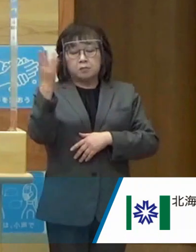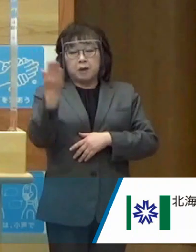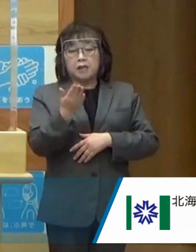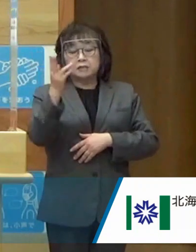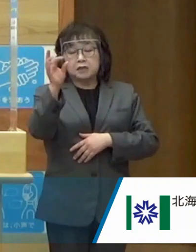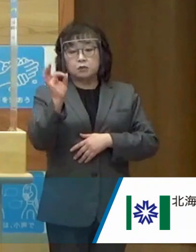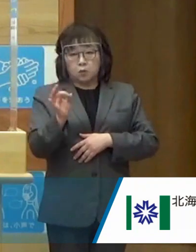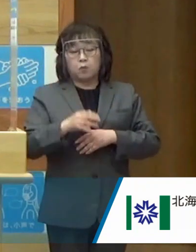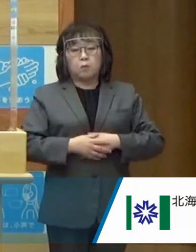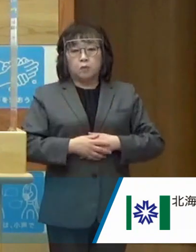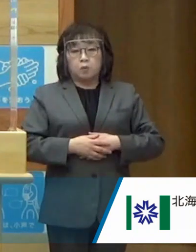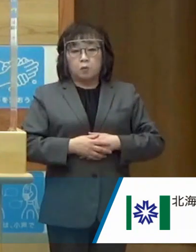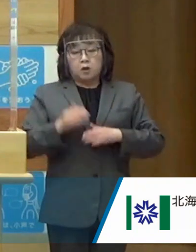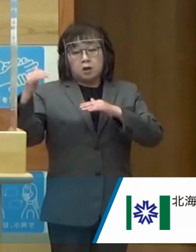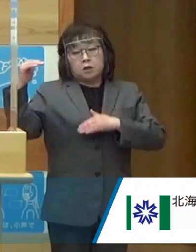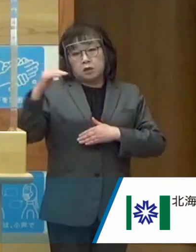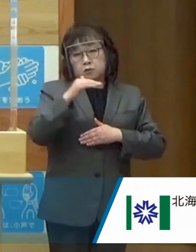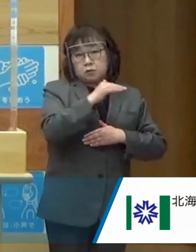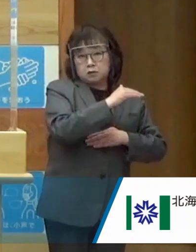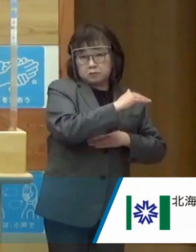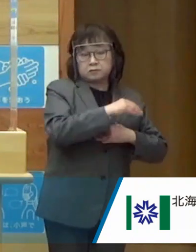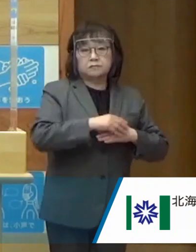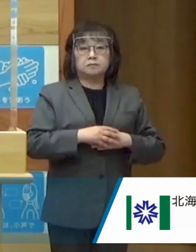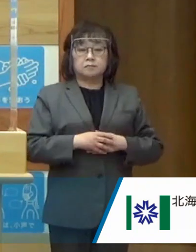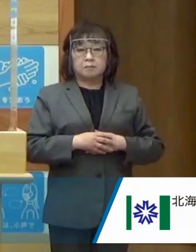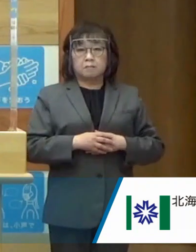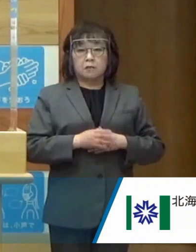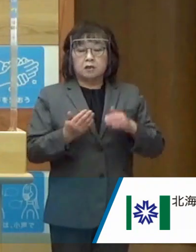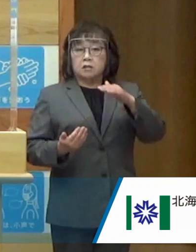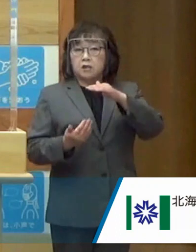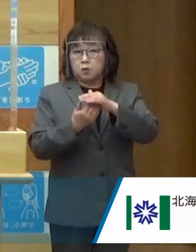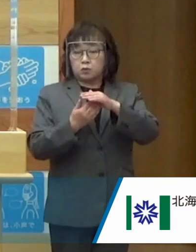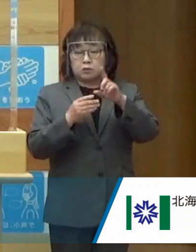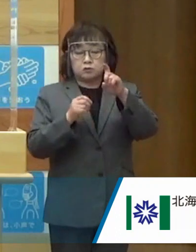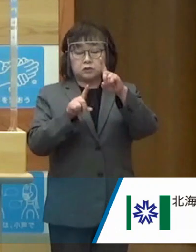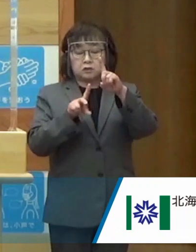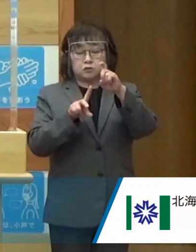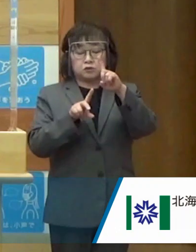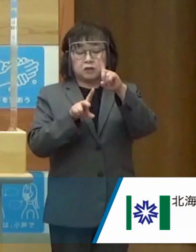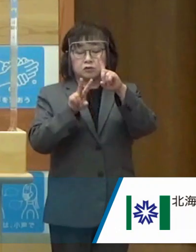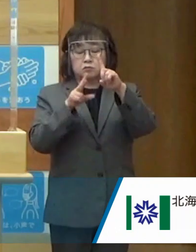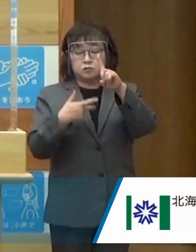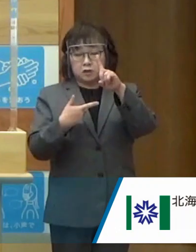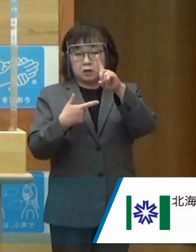20.2% です。減少傾向が続いています。ピークの12月6日が